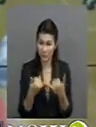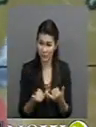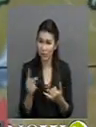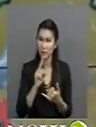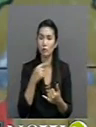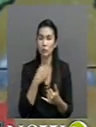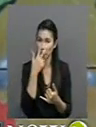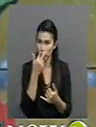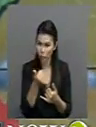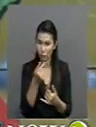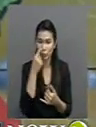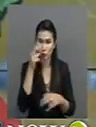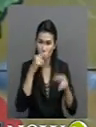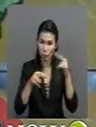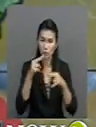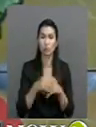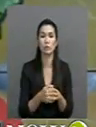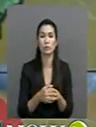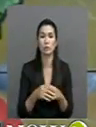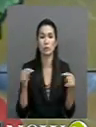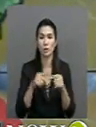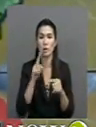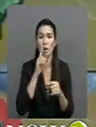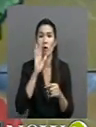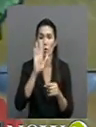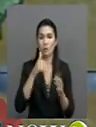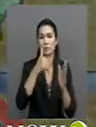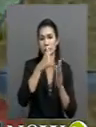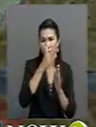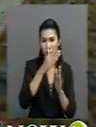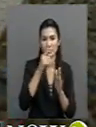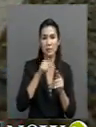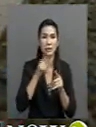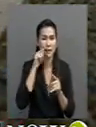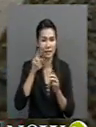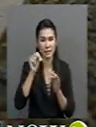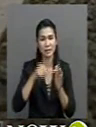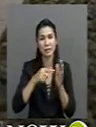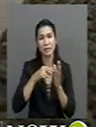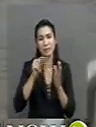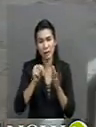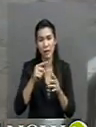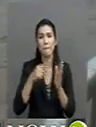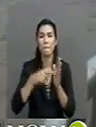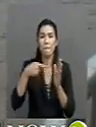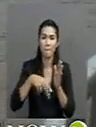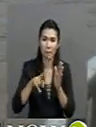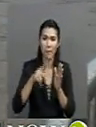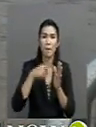ต้องจับตากันอย่างใกล้ชิดครับโดยเฉพาะบริเวณของพื้นที่ทางภาคเหนือลุ่มน้ำน่านรวมถึงจังหวัดแ